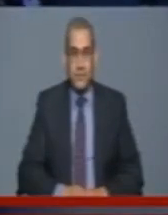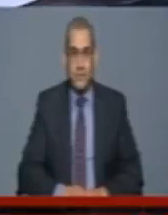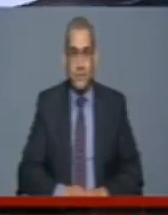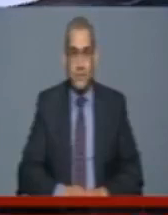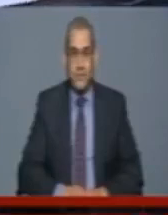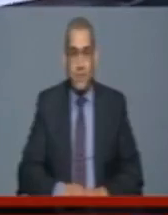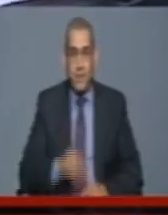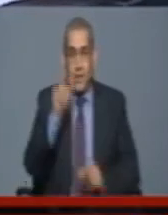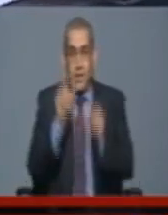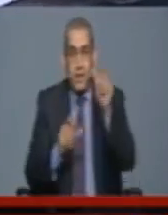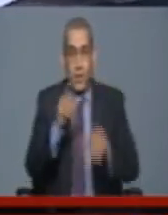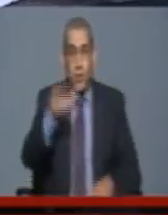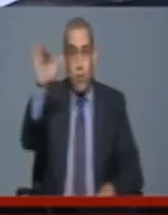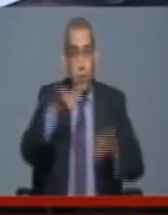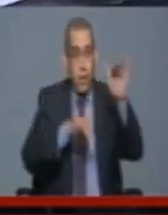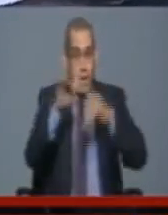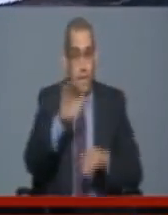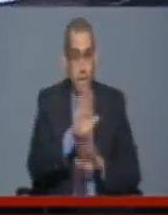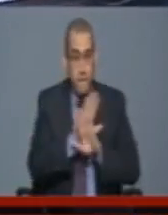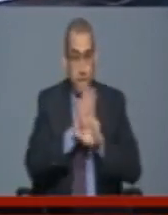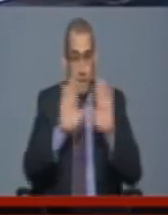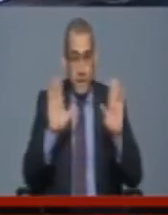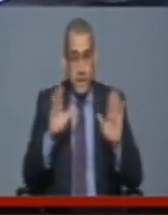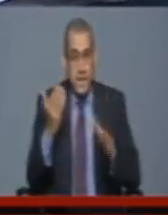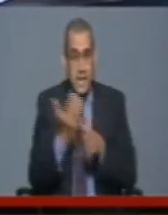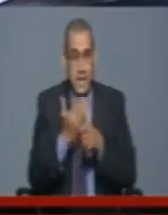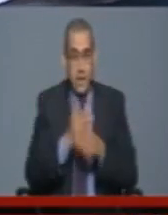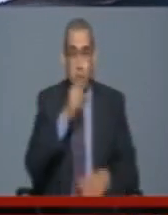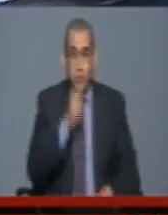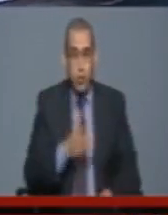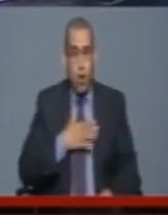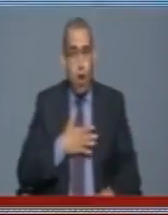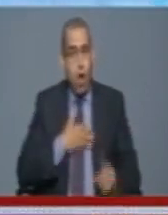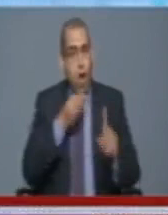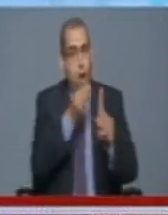حضراتكم مش جايين هنا بس عشان تقولوا انكم بتحبوا فلسطين،